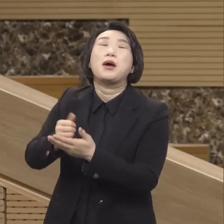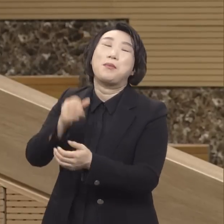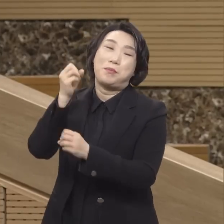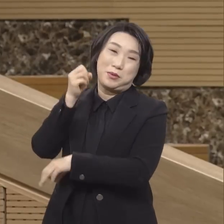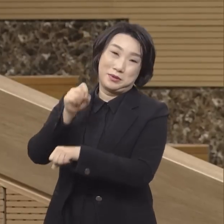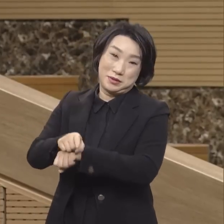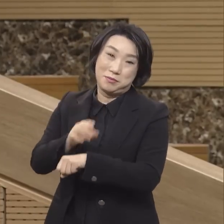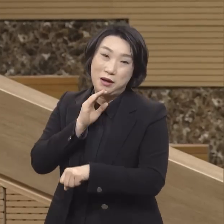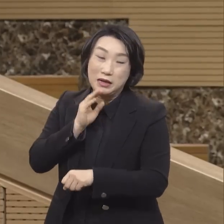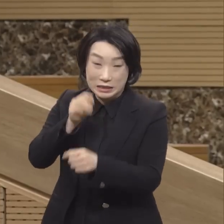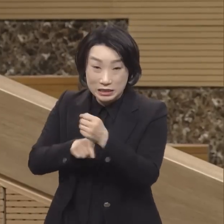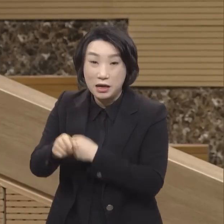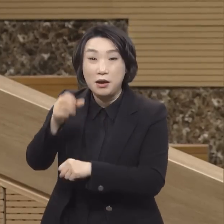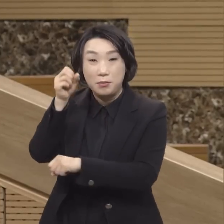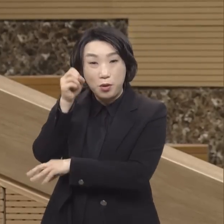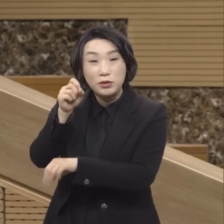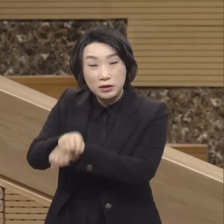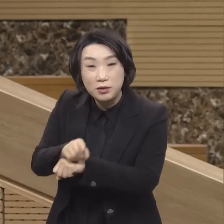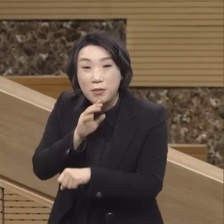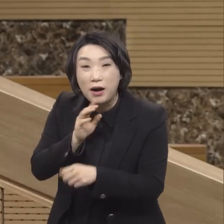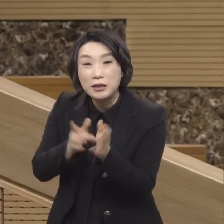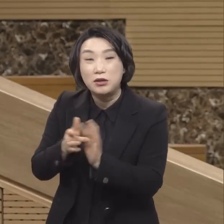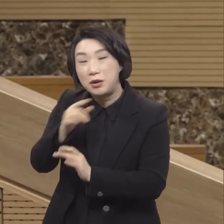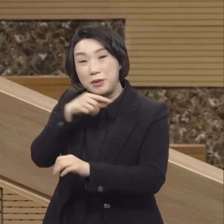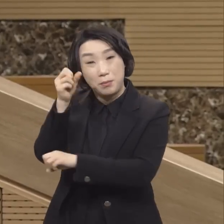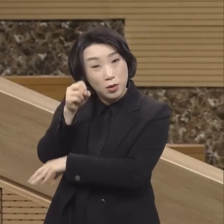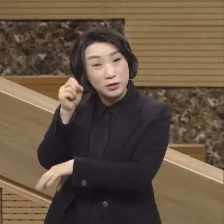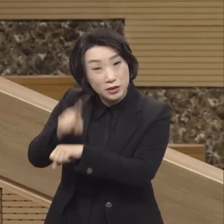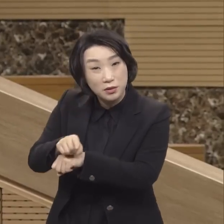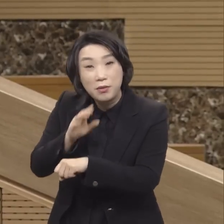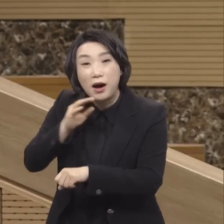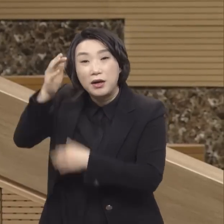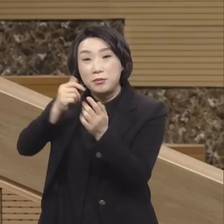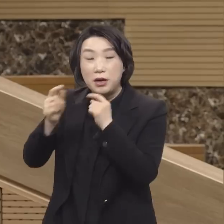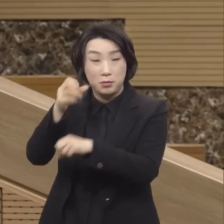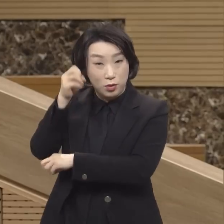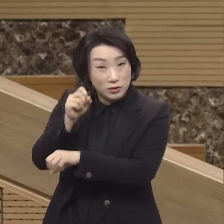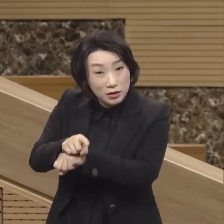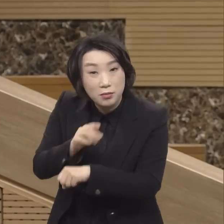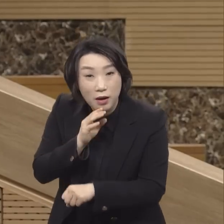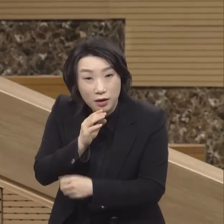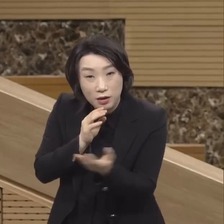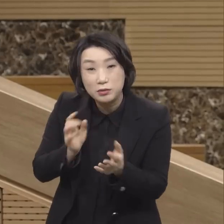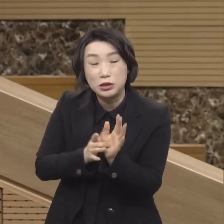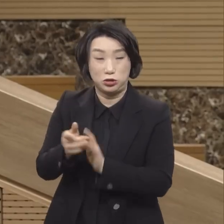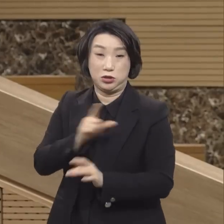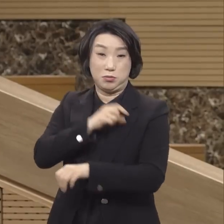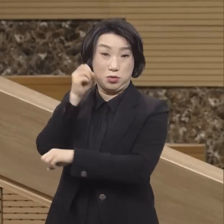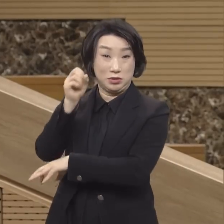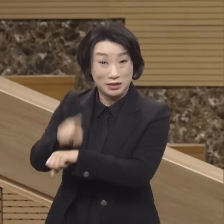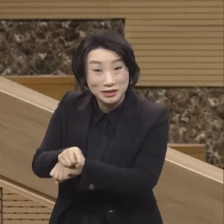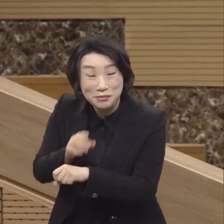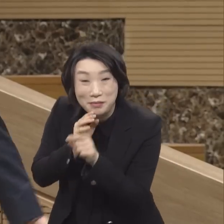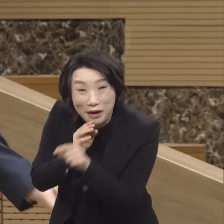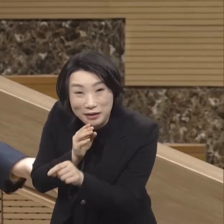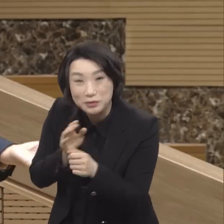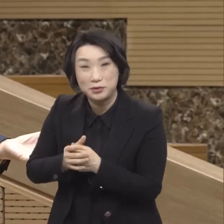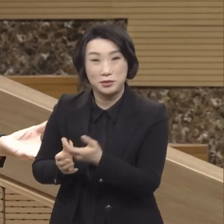진리의 본능이요, 예수 피의 본능이요, 하나님 말씀의 본능이요, 예수 이름의 본능이라 이